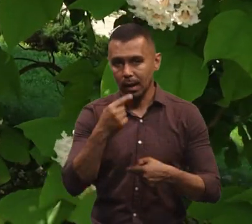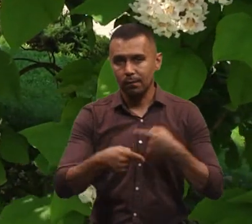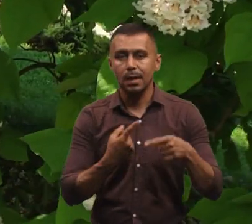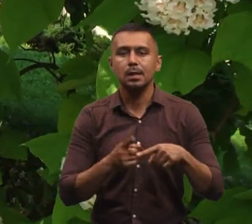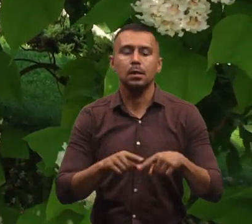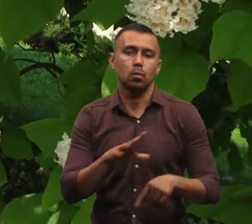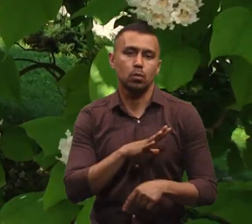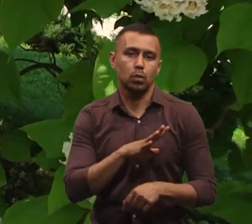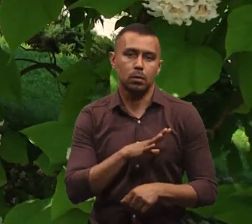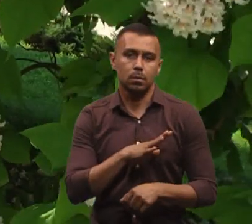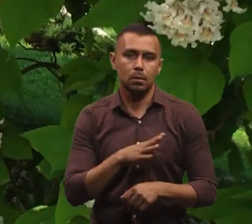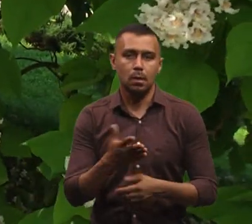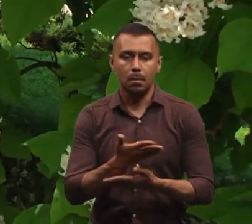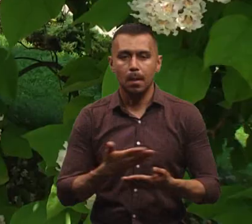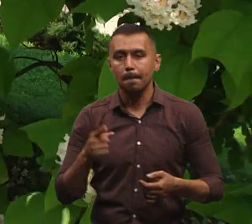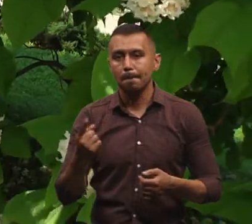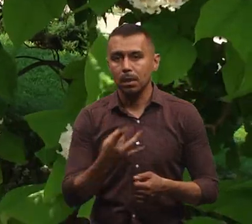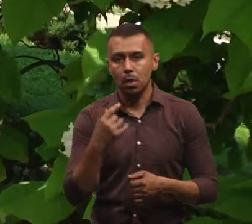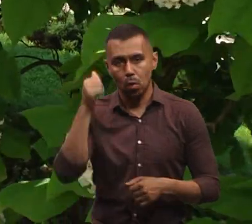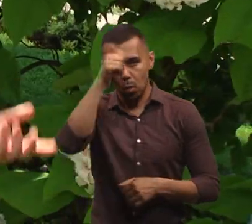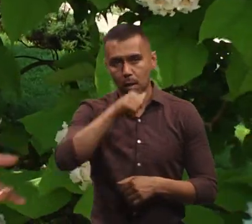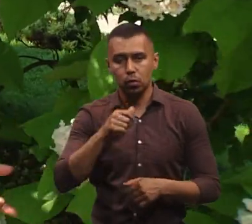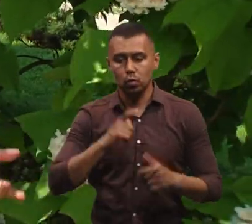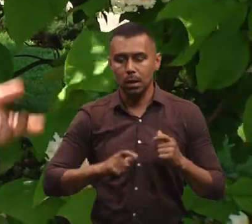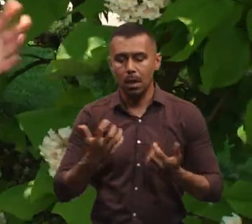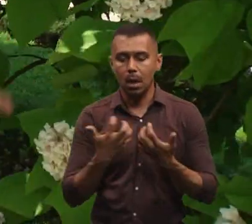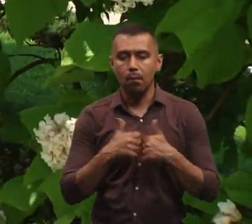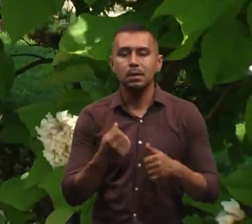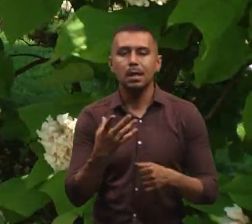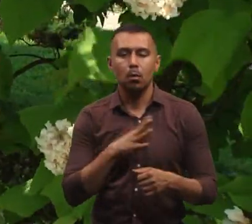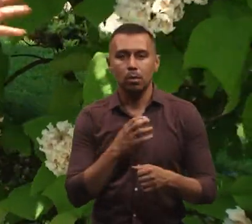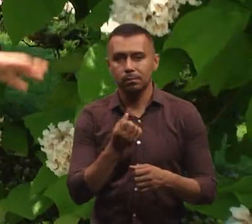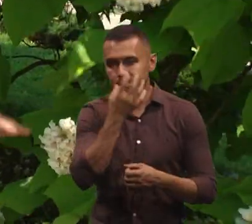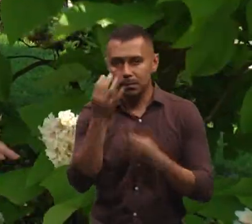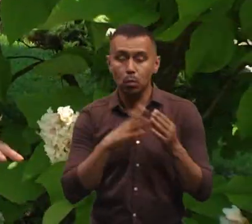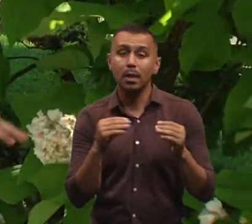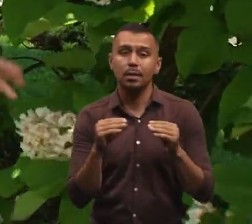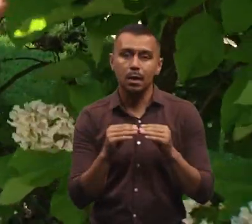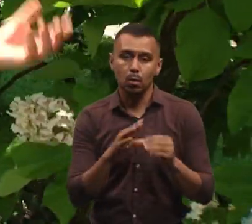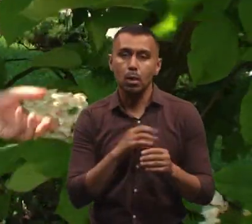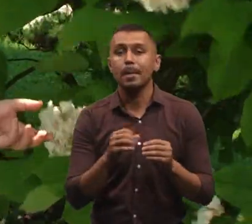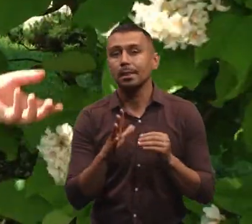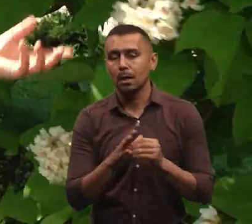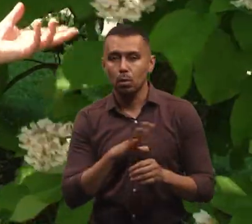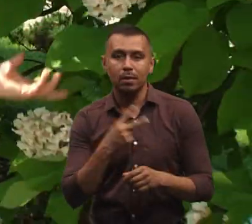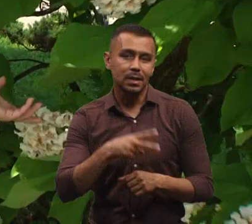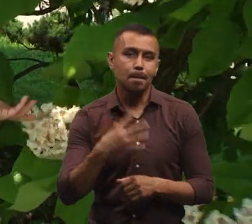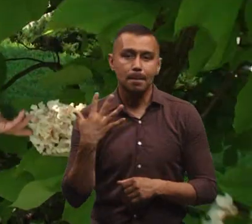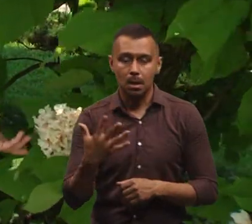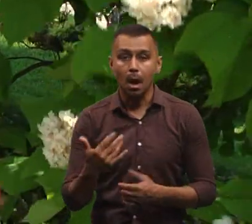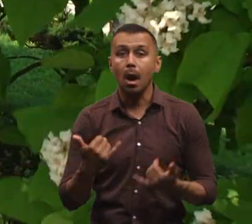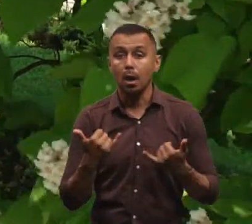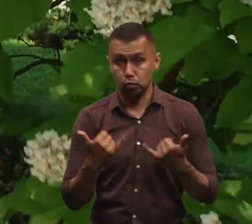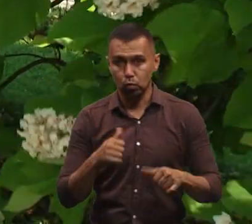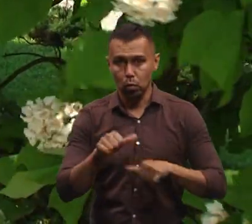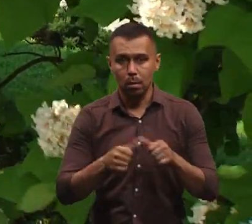було, ми навіть перші роки студентами рахували, скільки було суцвіть. То було 10, було 15, було 25, а